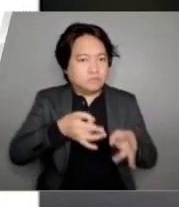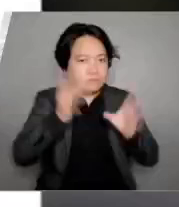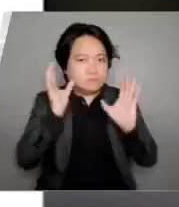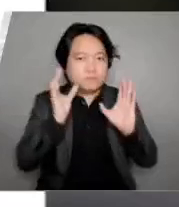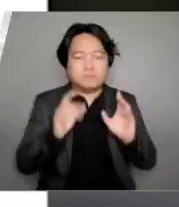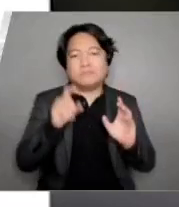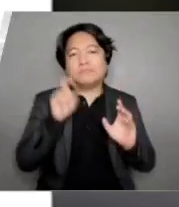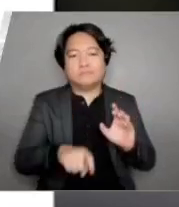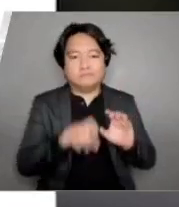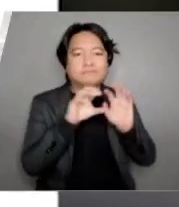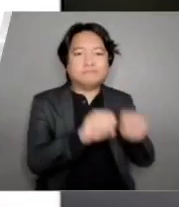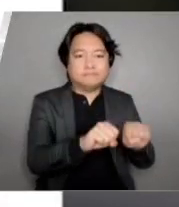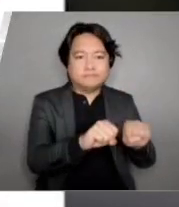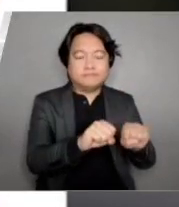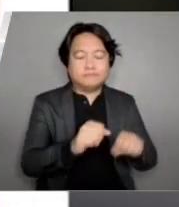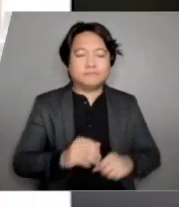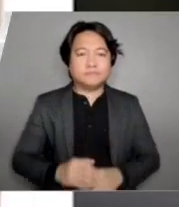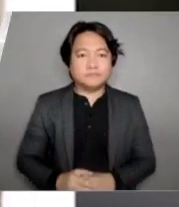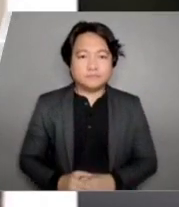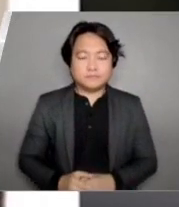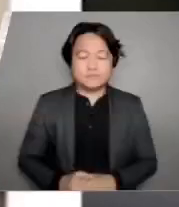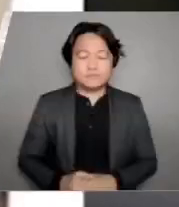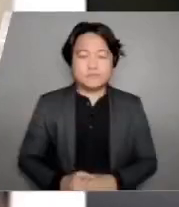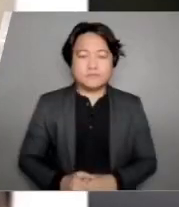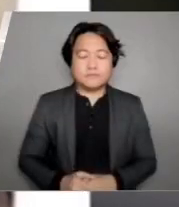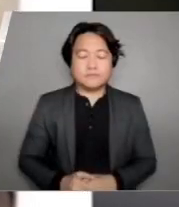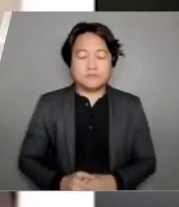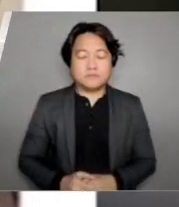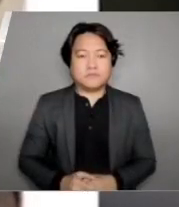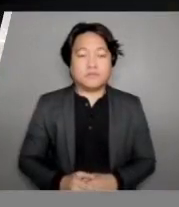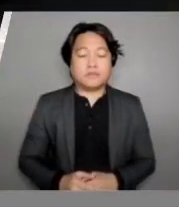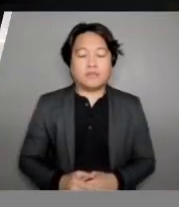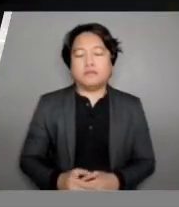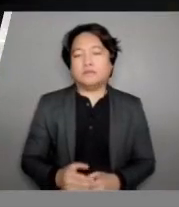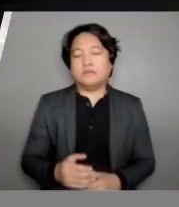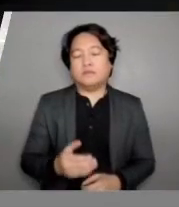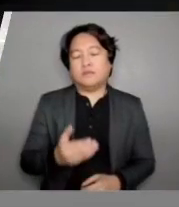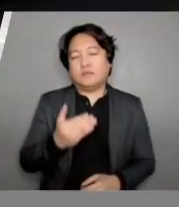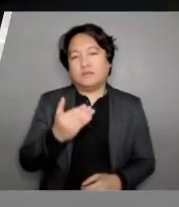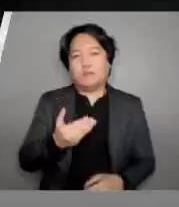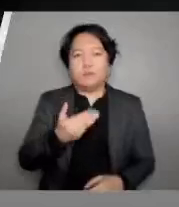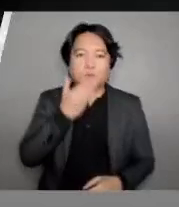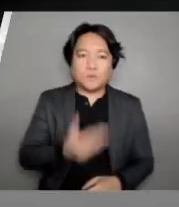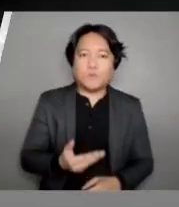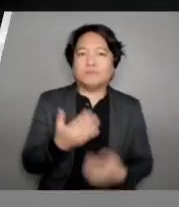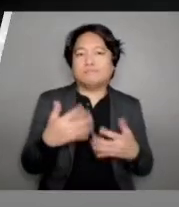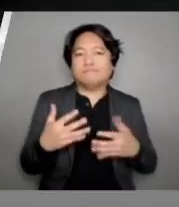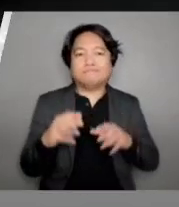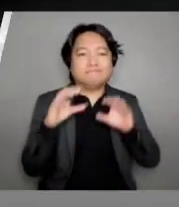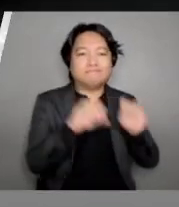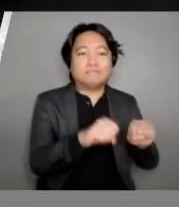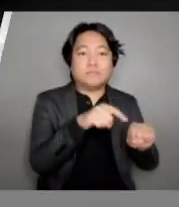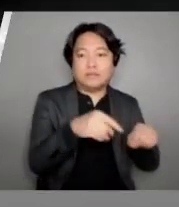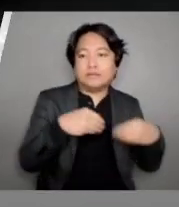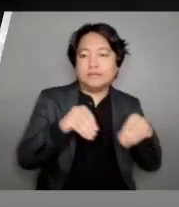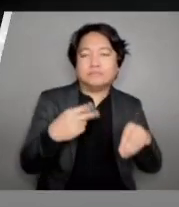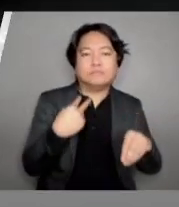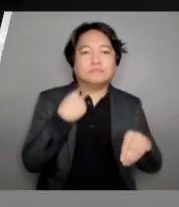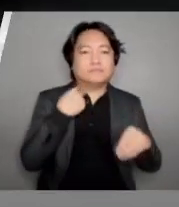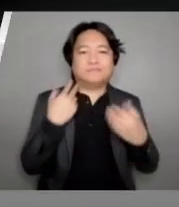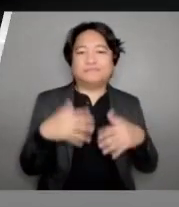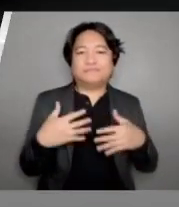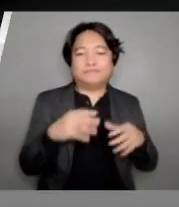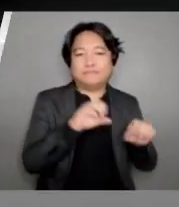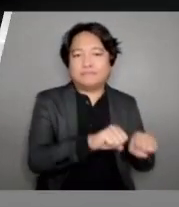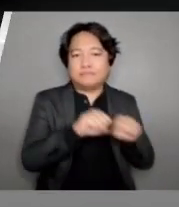siyang hulihin. At yun, mabuti na lang at nahuli natin para hindi na siya makapagbenta at hindi rin siya magamit